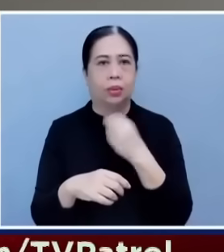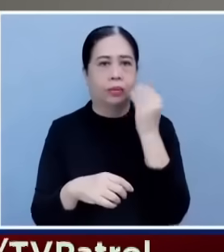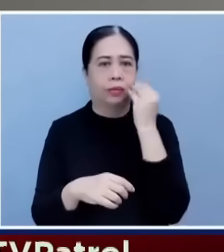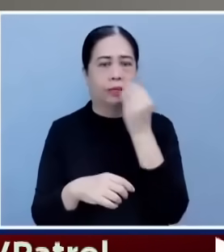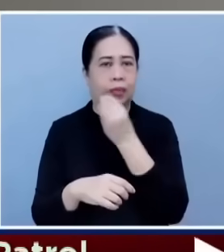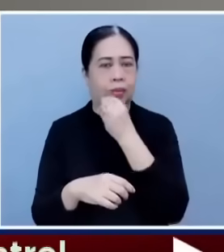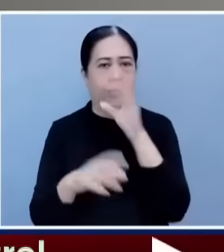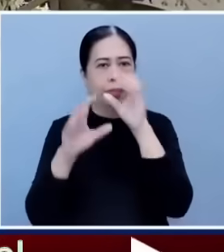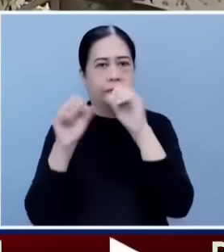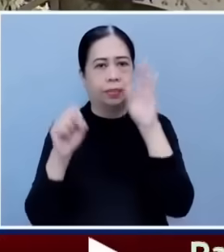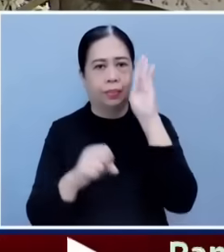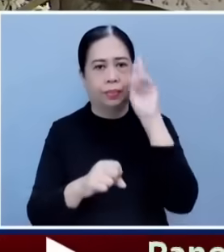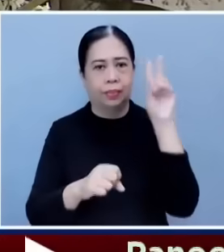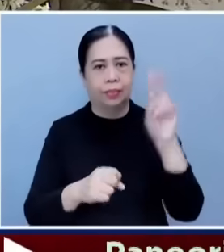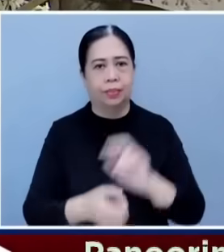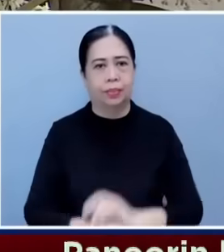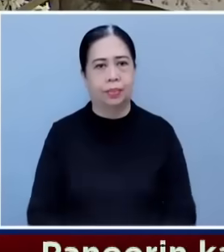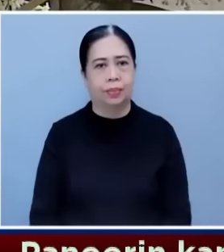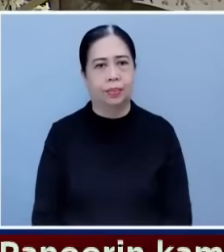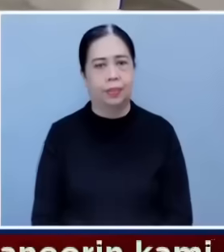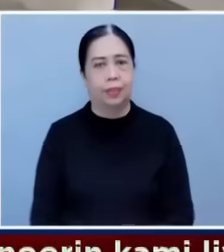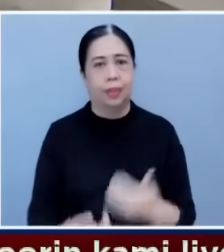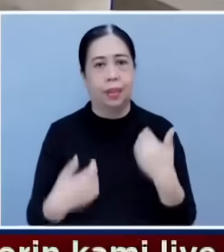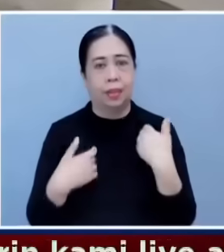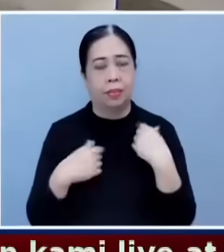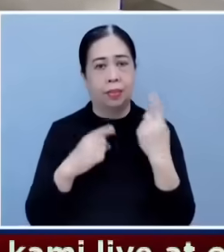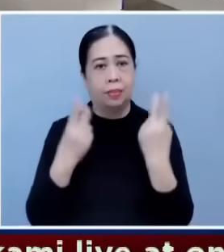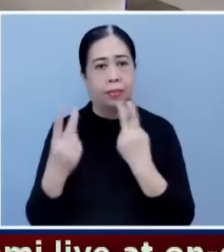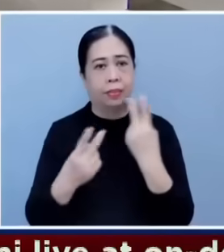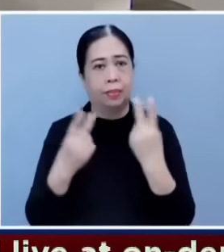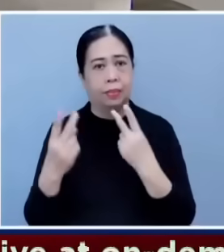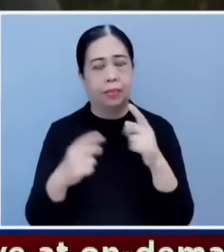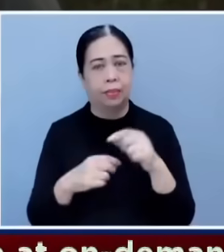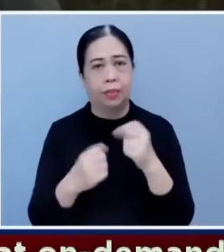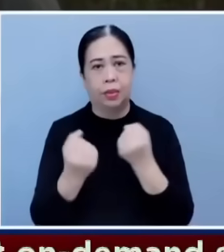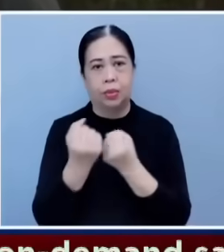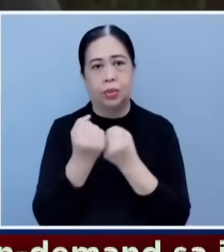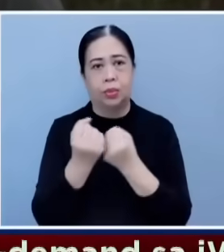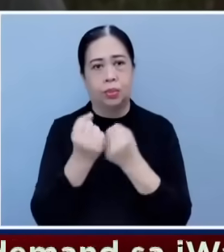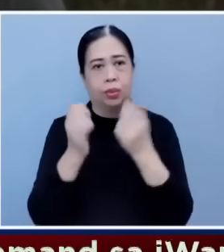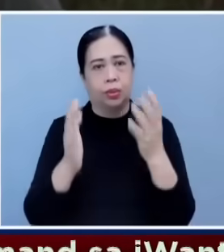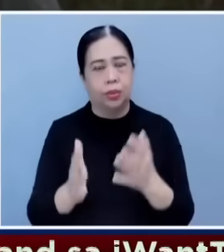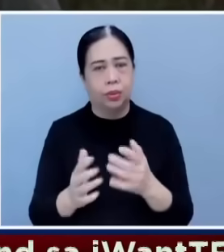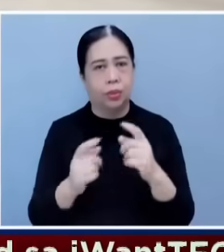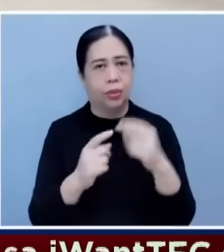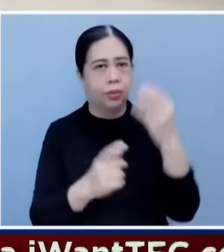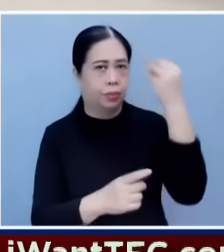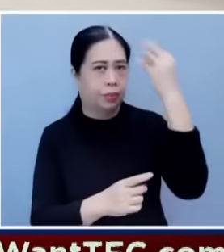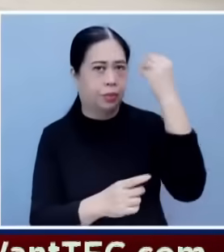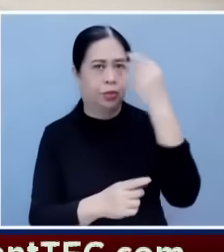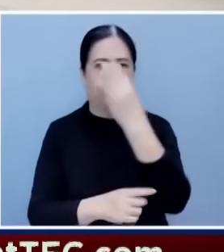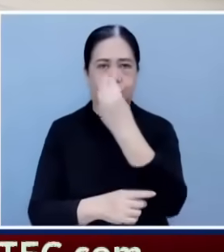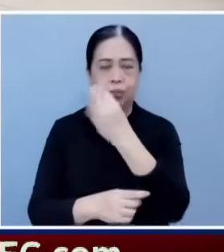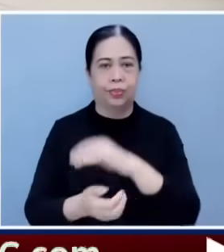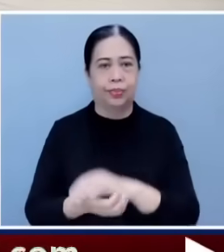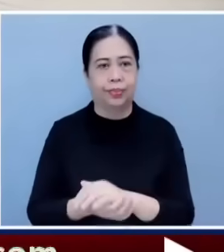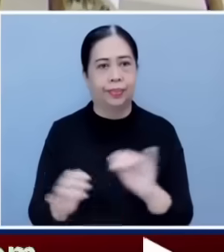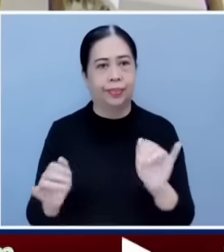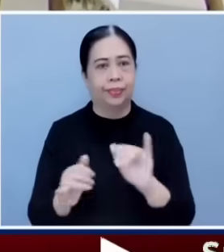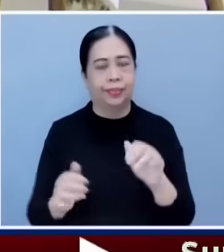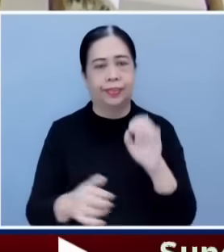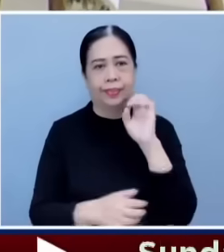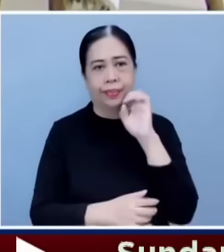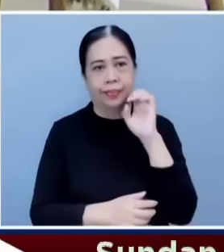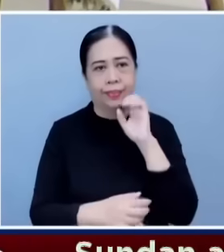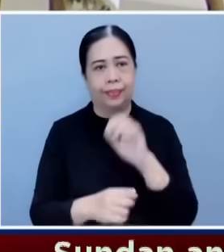Bongbong Marcos. May mga dumadalaw din na kanilang mga taga-suporta para magpa-picture. Tulad na lang ni Ednita